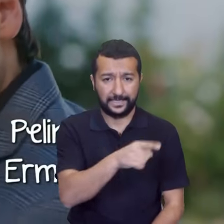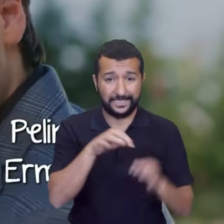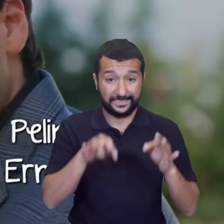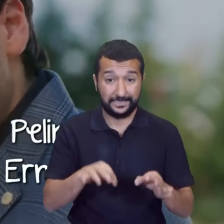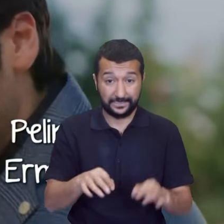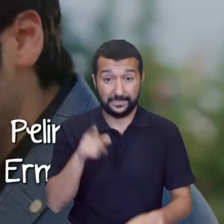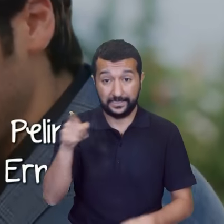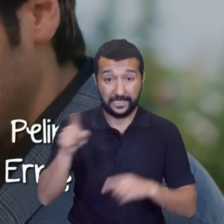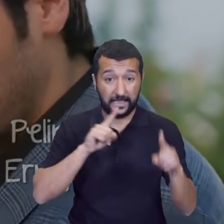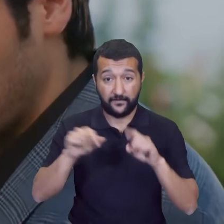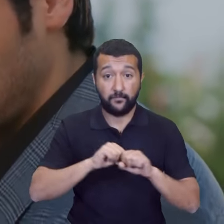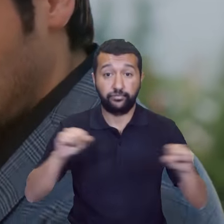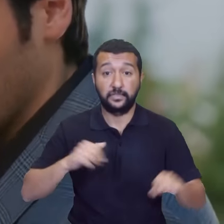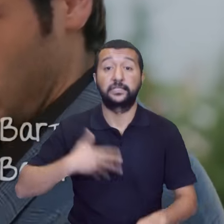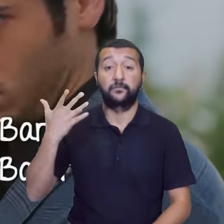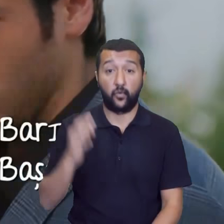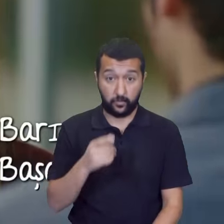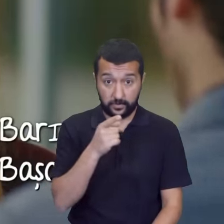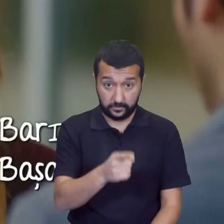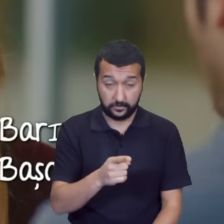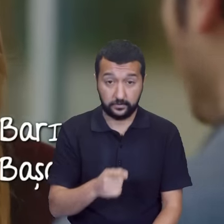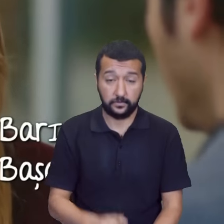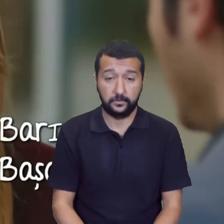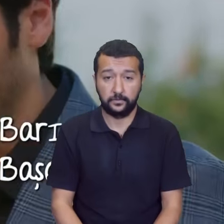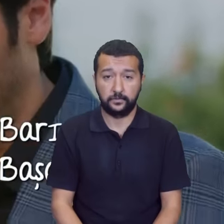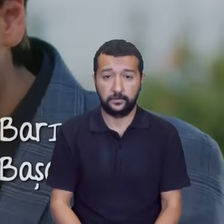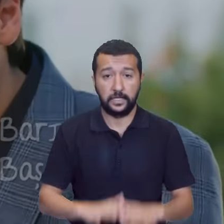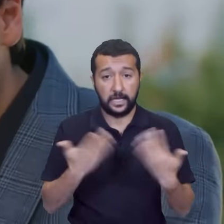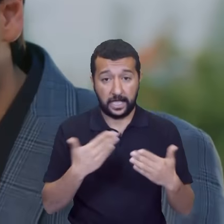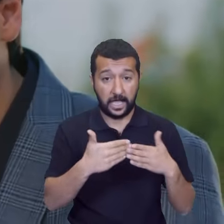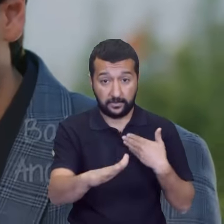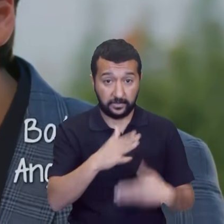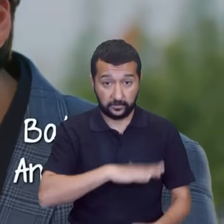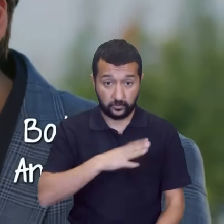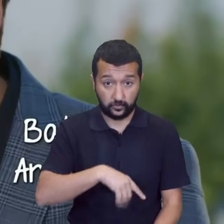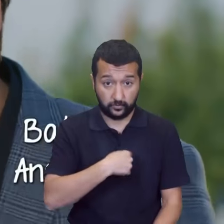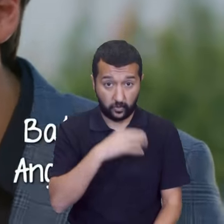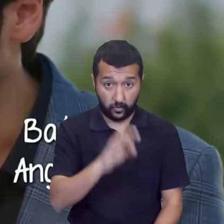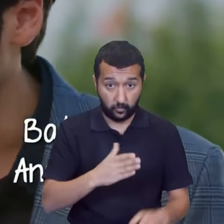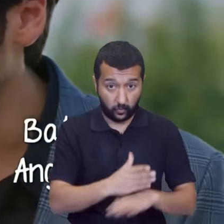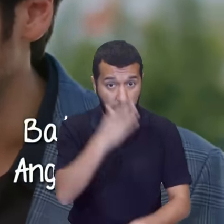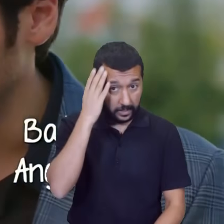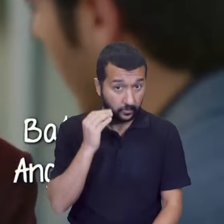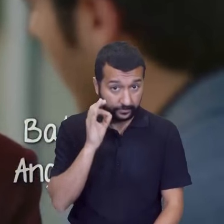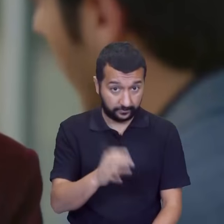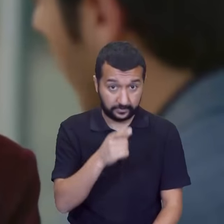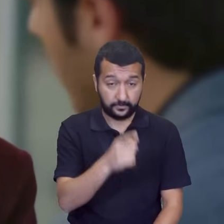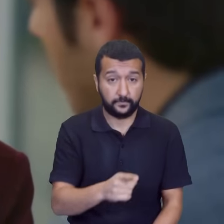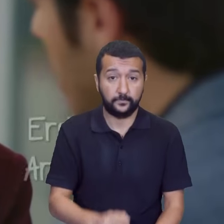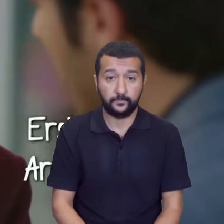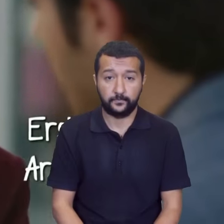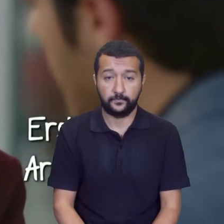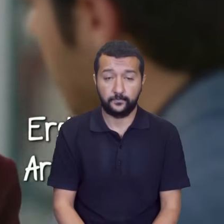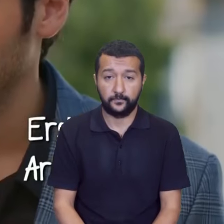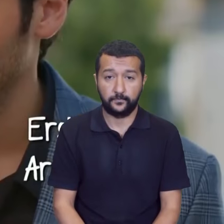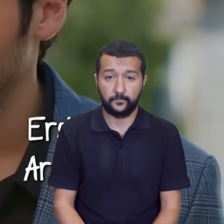Sen şimdi davayı geri çekmemizi istemiyorsun. Yani ayrılmak istiyorsun. Ben doğru anlıyorum değil mi?